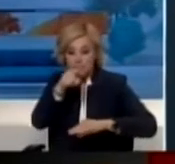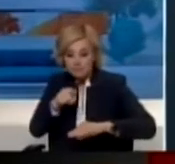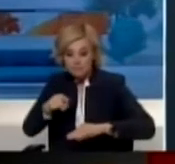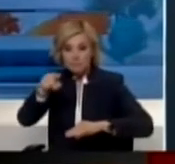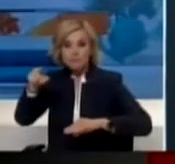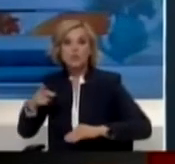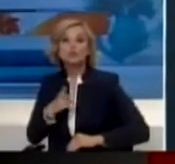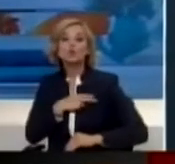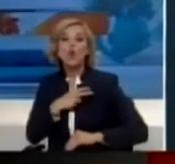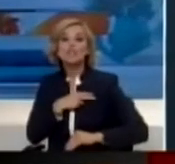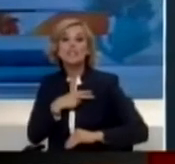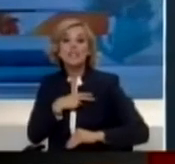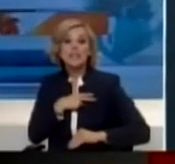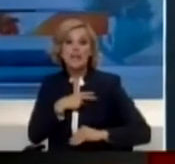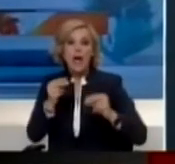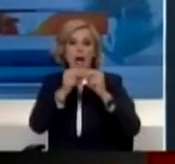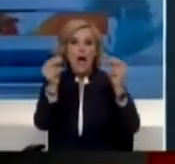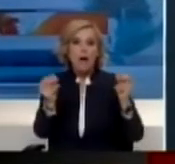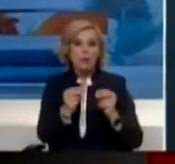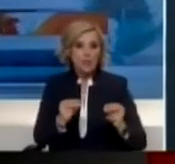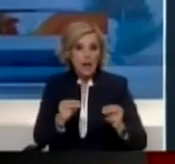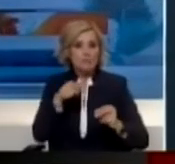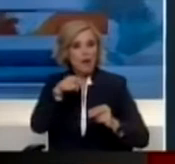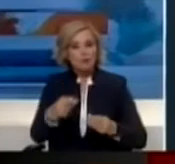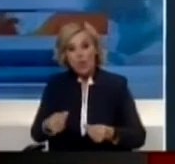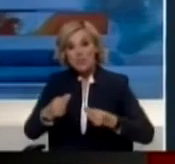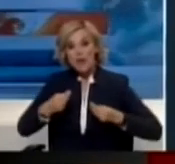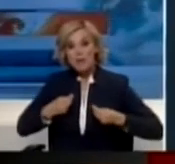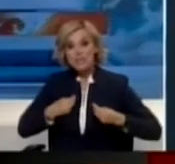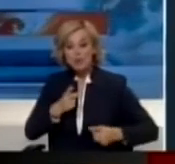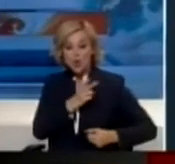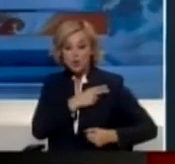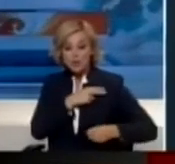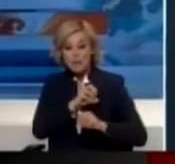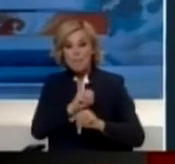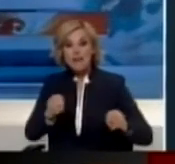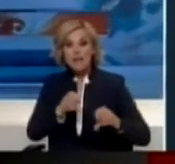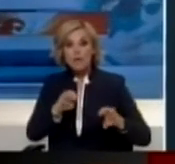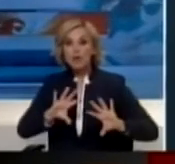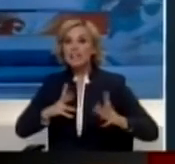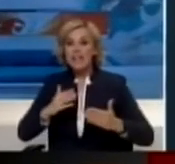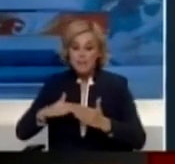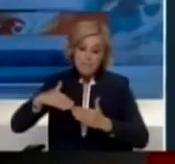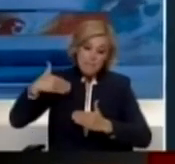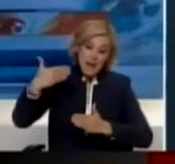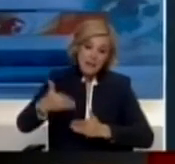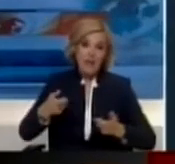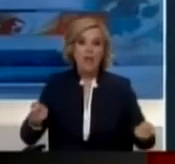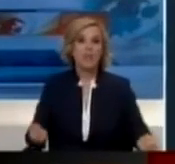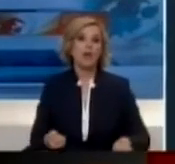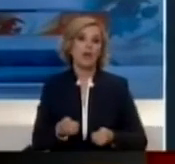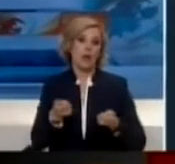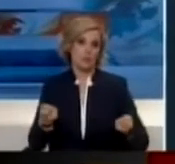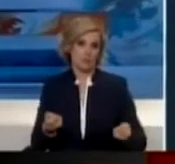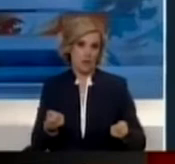σωστή εκτίμηση και αποτίμηση για τα μέτρα μας και την άρση τους σε πολύ σημαντικές παραμέτρους, όπως η επάρκεια του